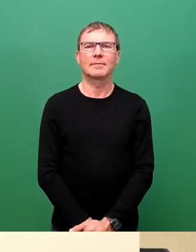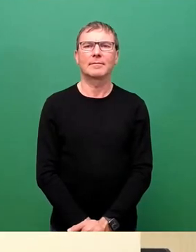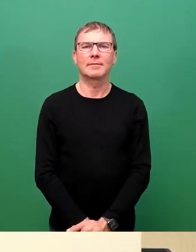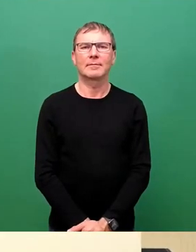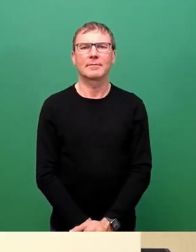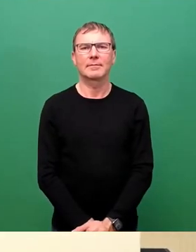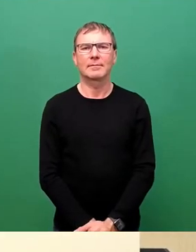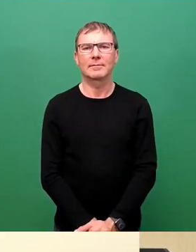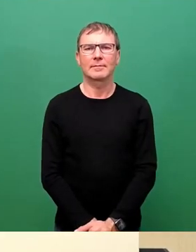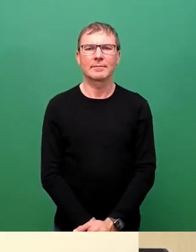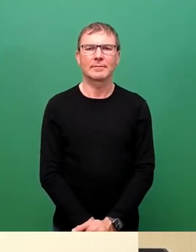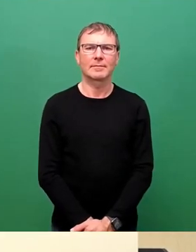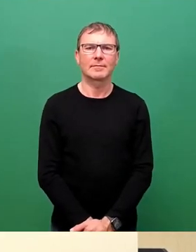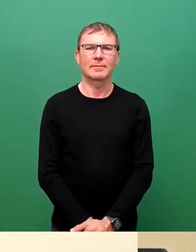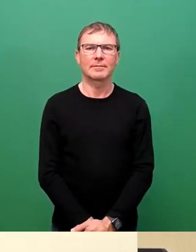Vielen Dank.